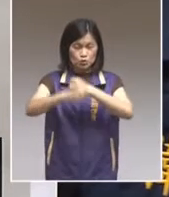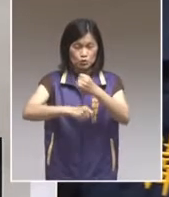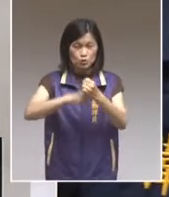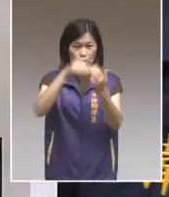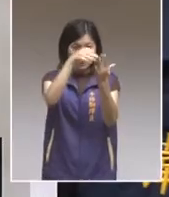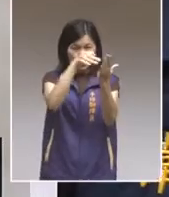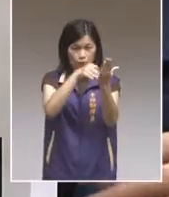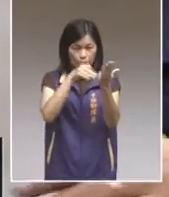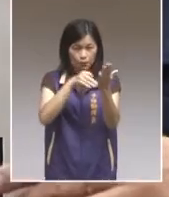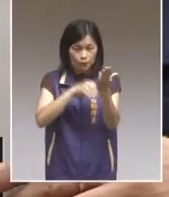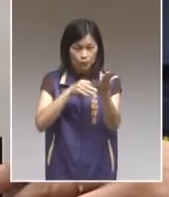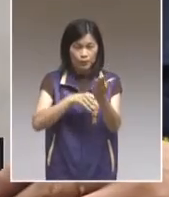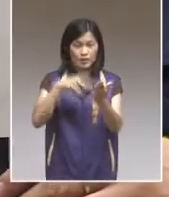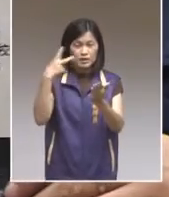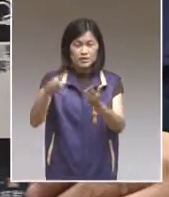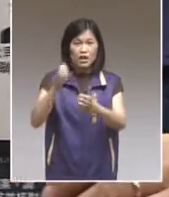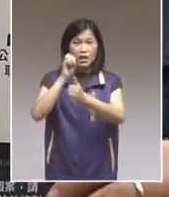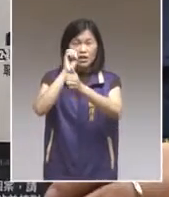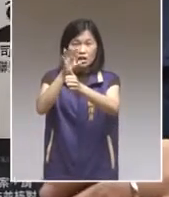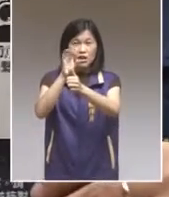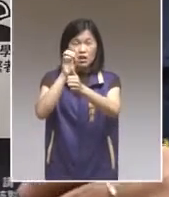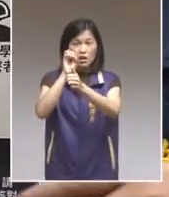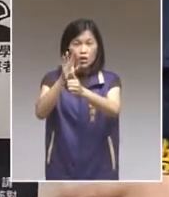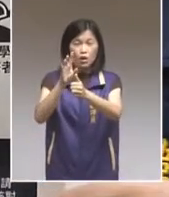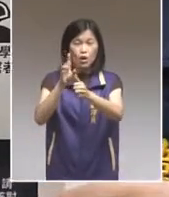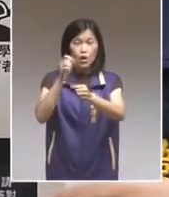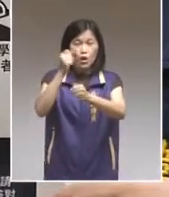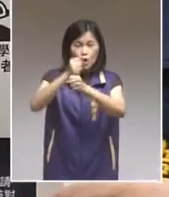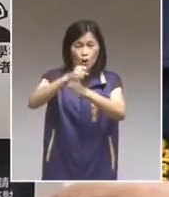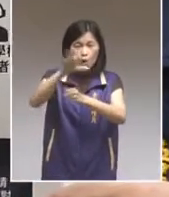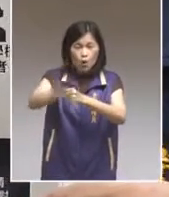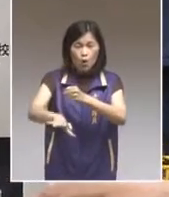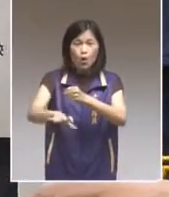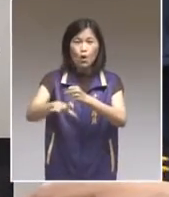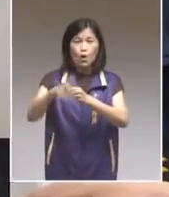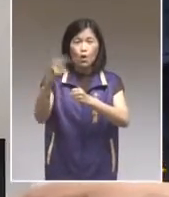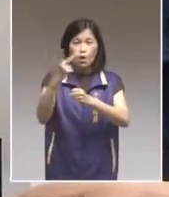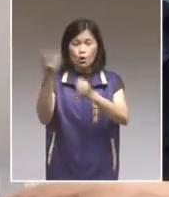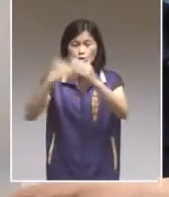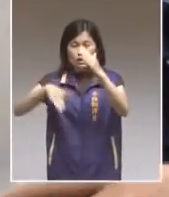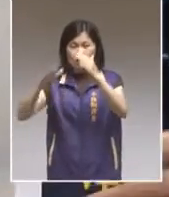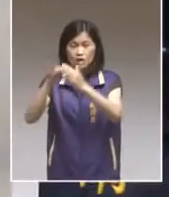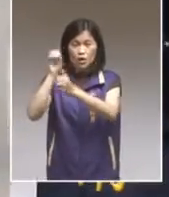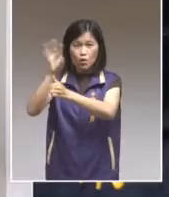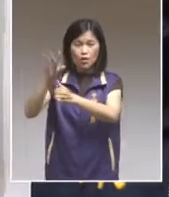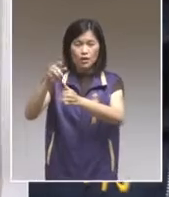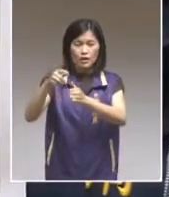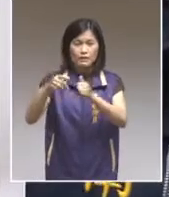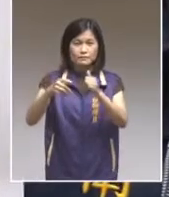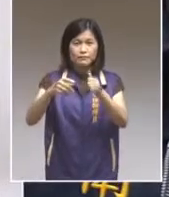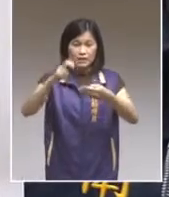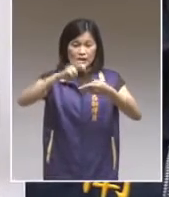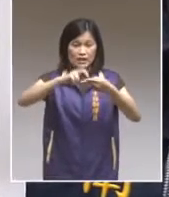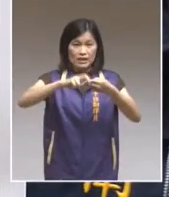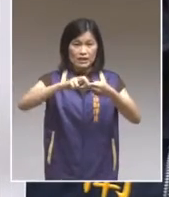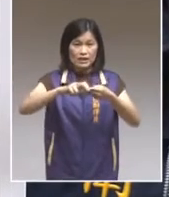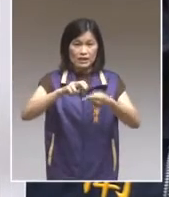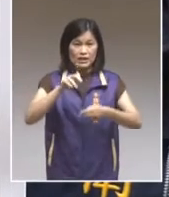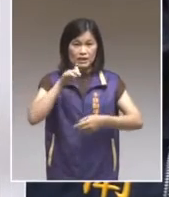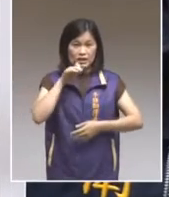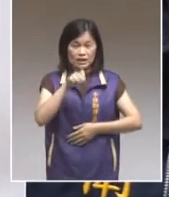料，并通知您的工作或就学的窗口，谢谢您。那底下会有一个连结网址，那连结网址